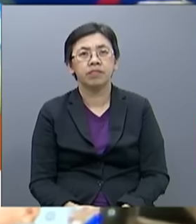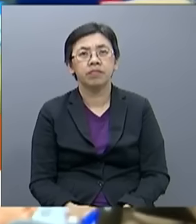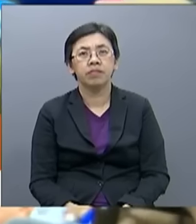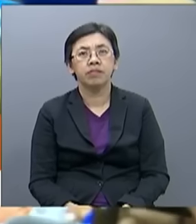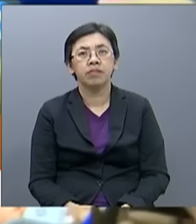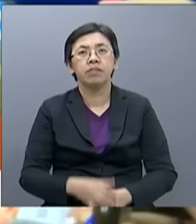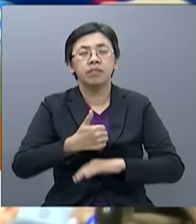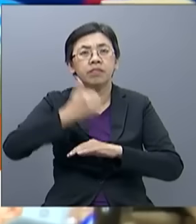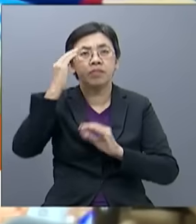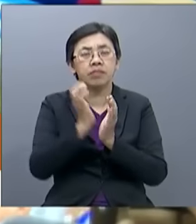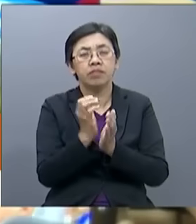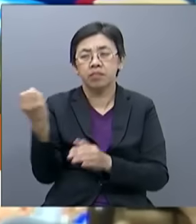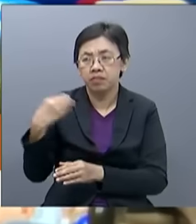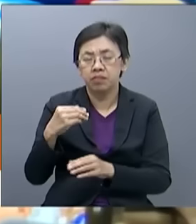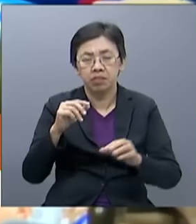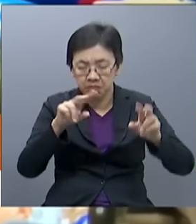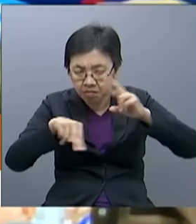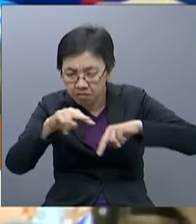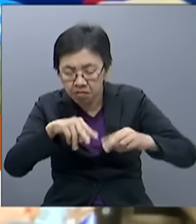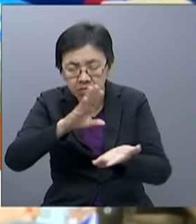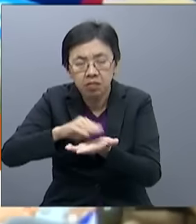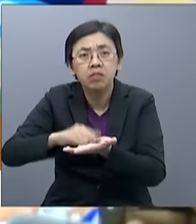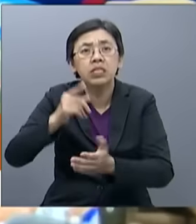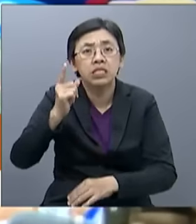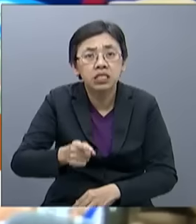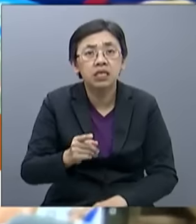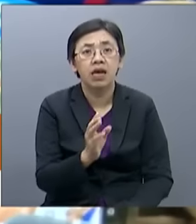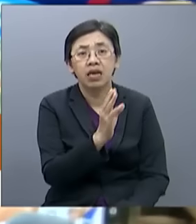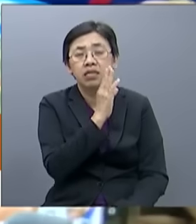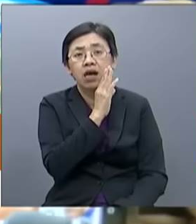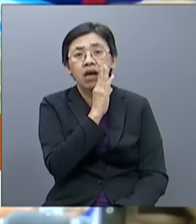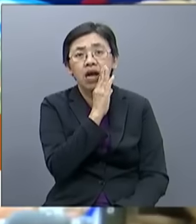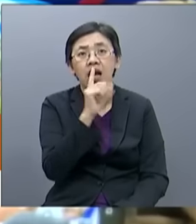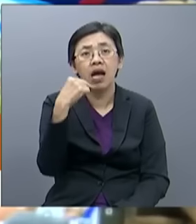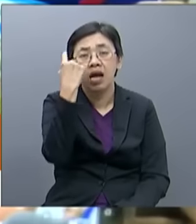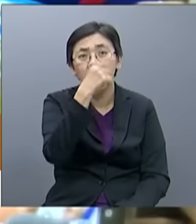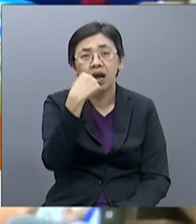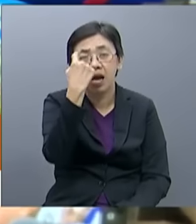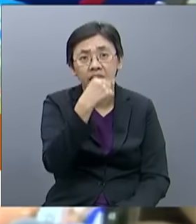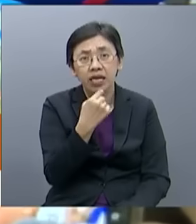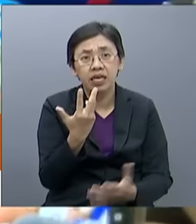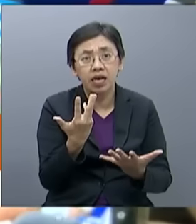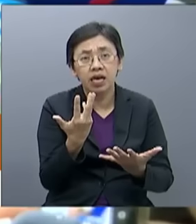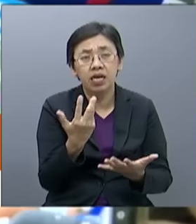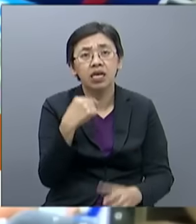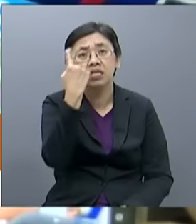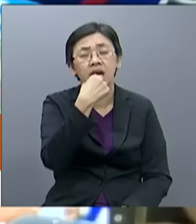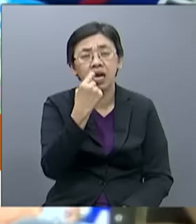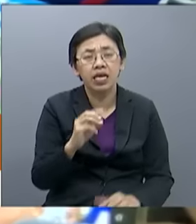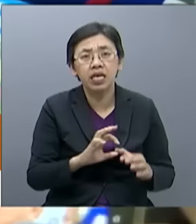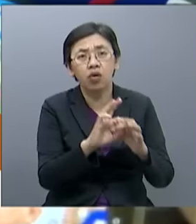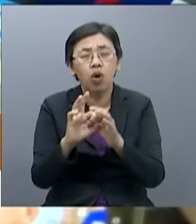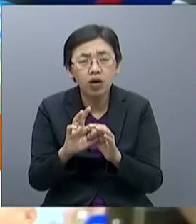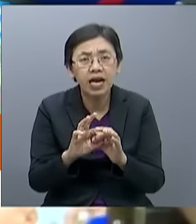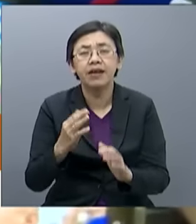งให้ดำเนินการตรวจสอบข้อเท็จจริงนะครับถ้าคนไหนมีส่วนเกี่ยวข้องเราก็